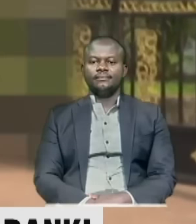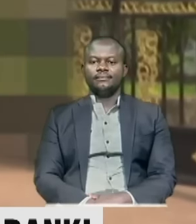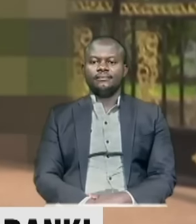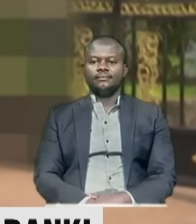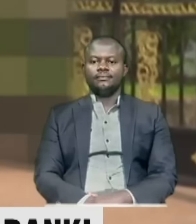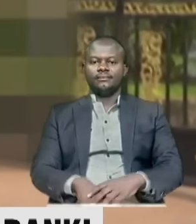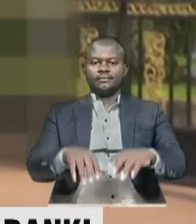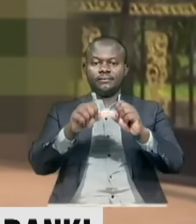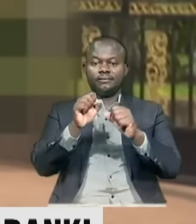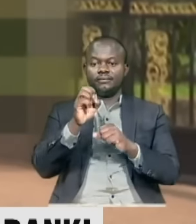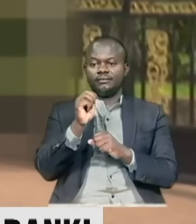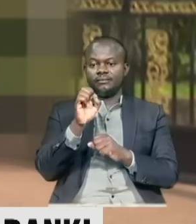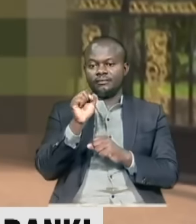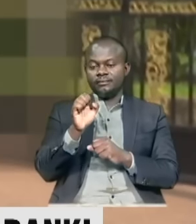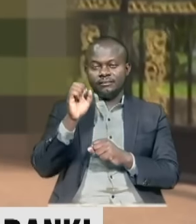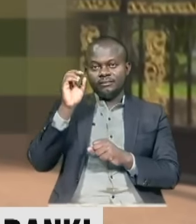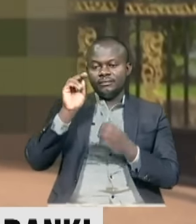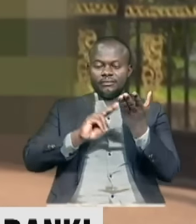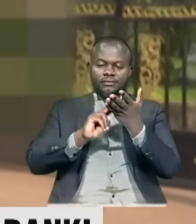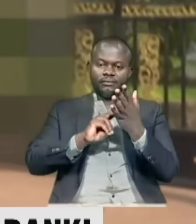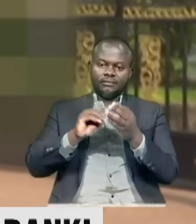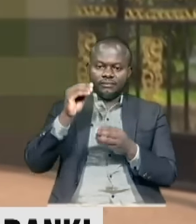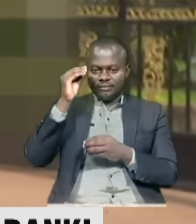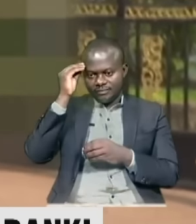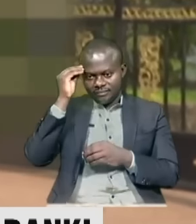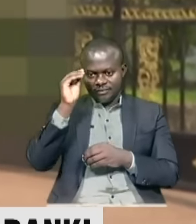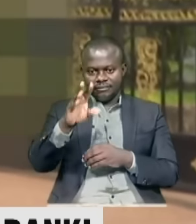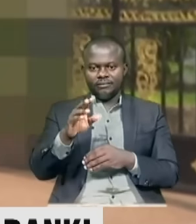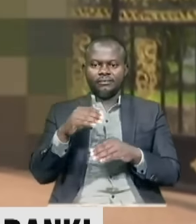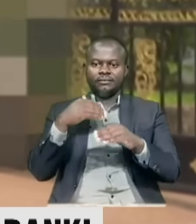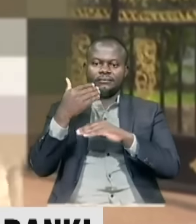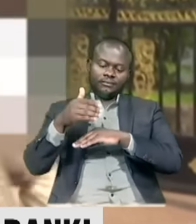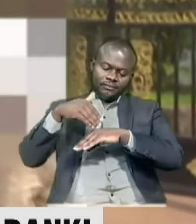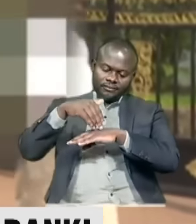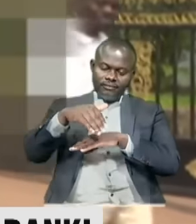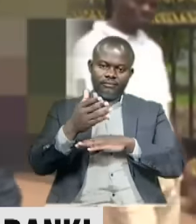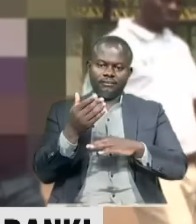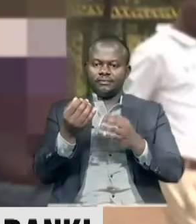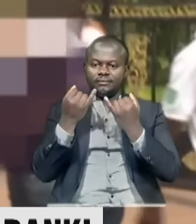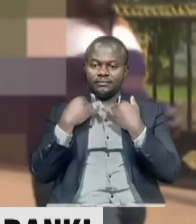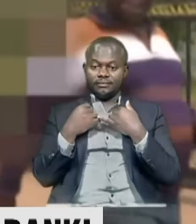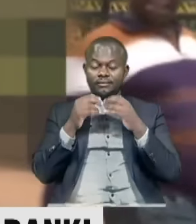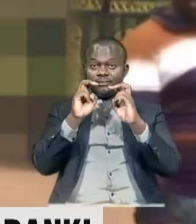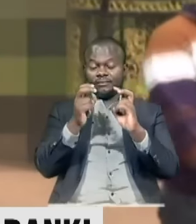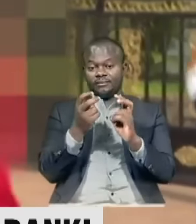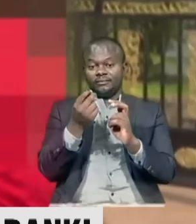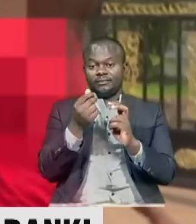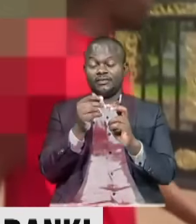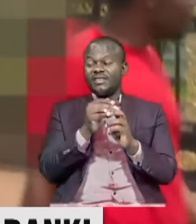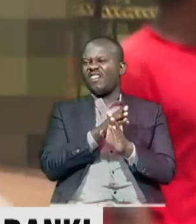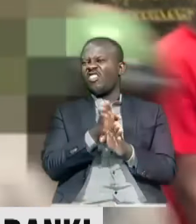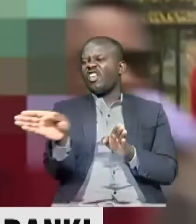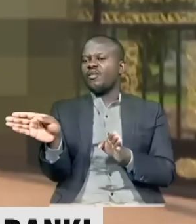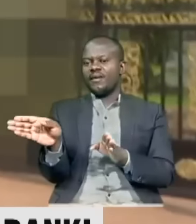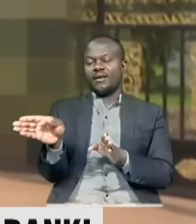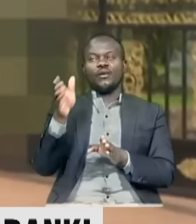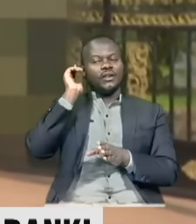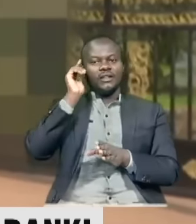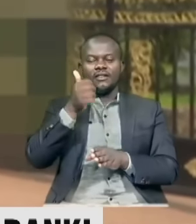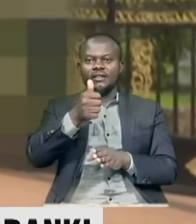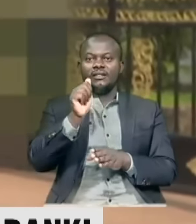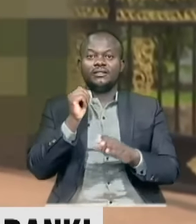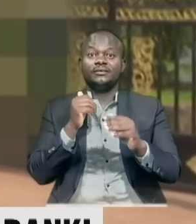bagafata SMS zakoreshejwe boheza amafaranga hanyuma bakayikoherereza bakakubwira ko hari amafaranga yobereye kuri telefone yabo hanyuma